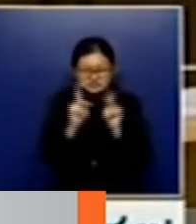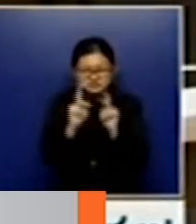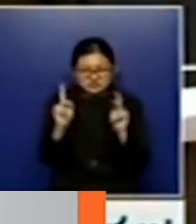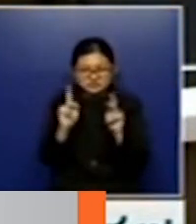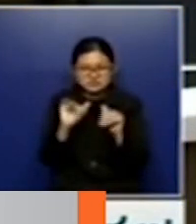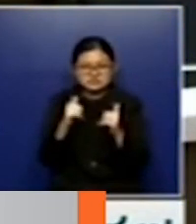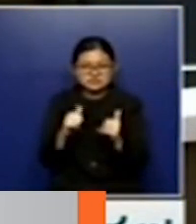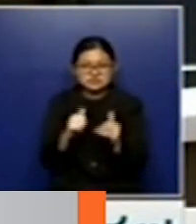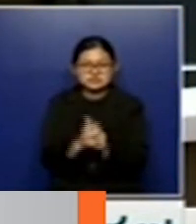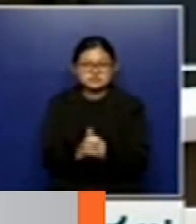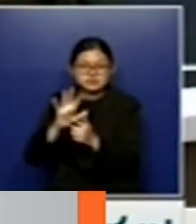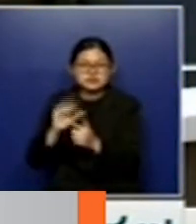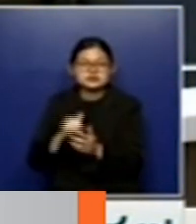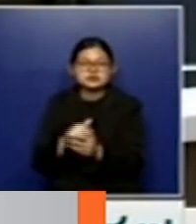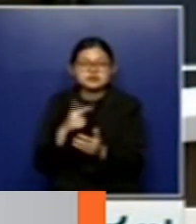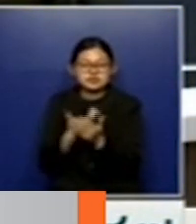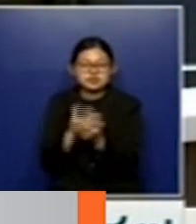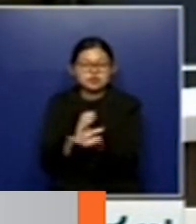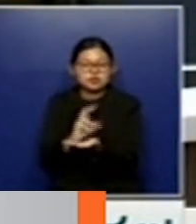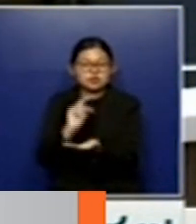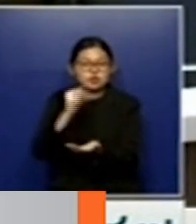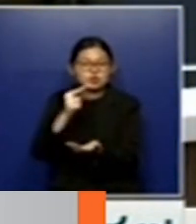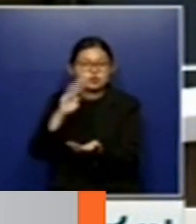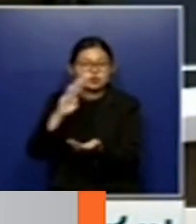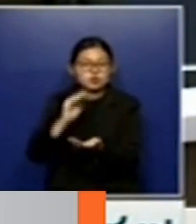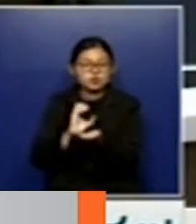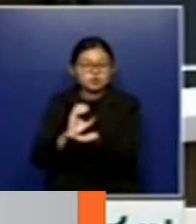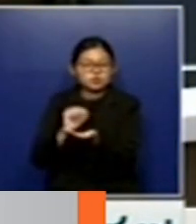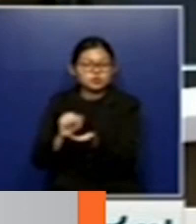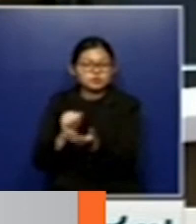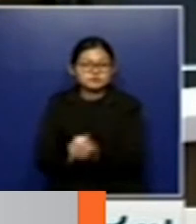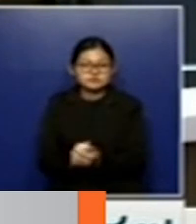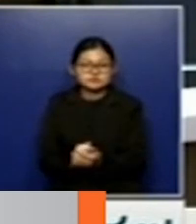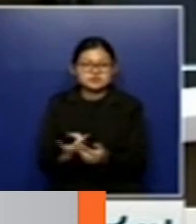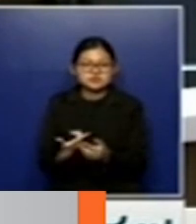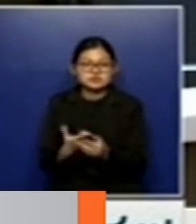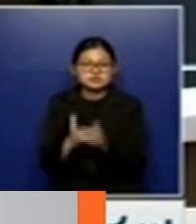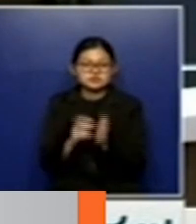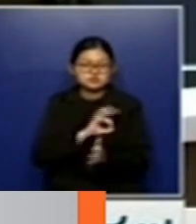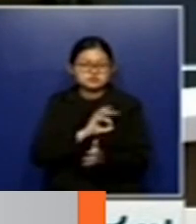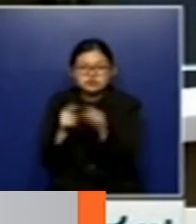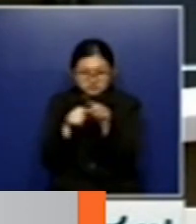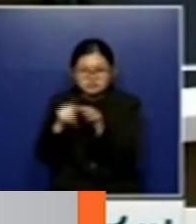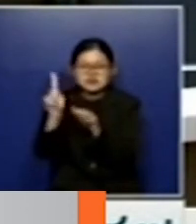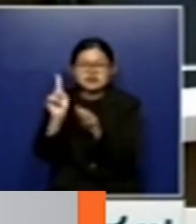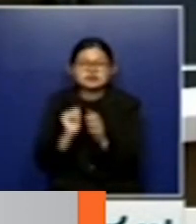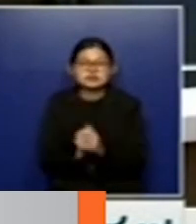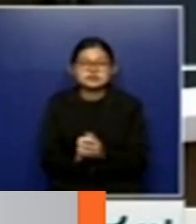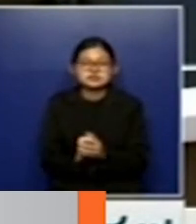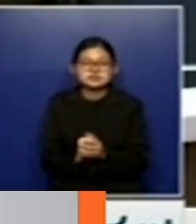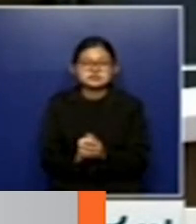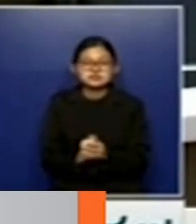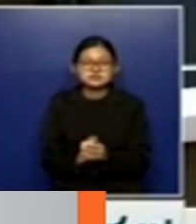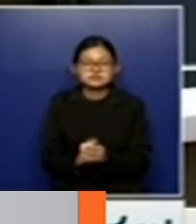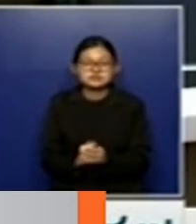ล้วก็ไม่ต่ำกว่า30คณะวันนี้บรรดาสมาชิกส่วนมากก็อยู่ในนี้เกือบหมดนะครับท่านประธานฮะถ้าเผื่อเป็นอย่างไรก็